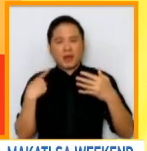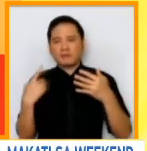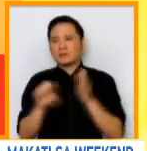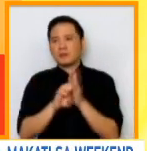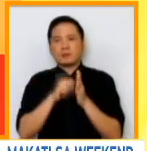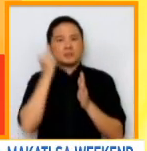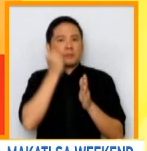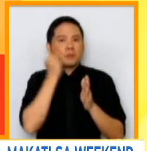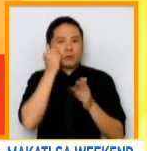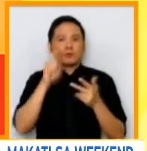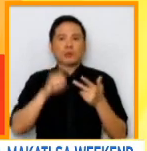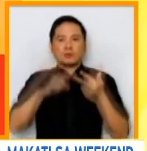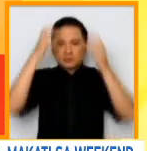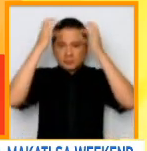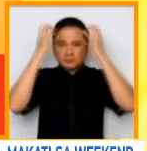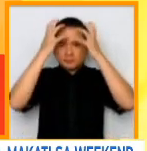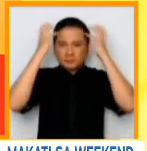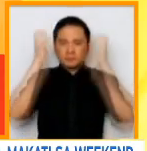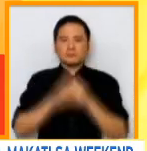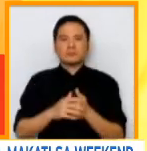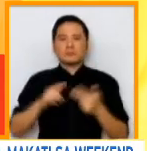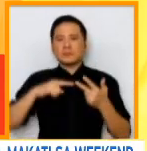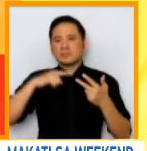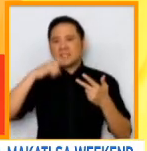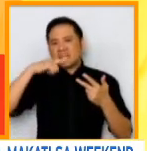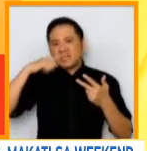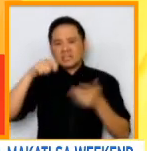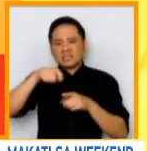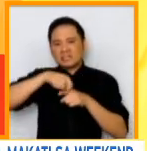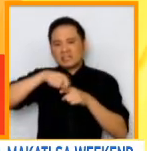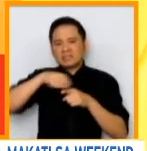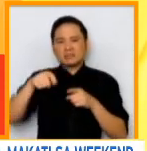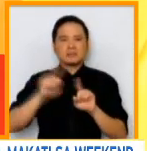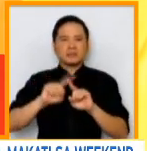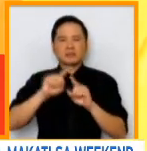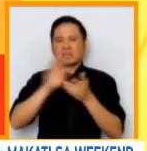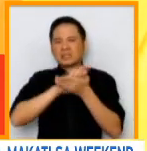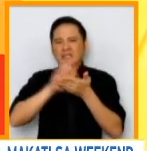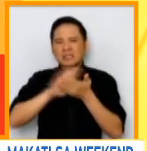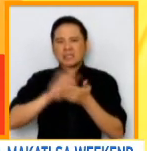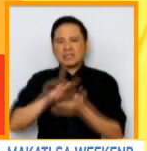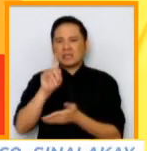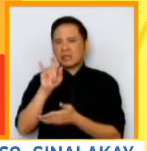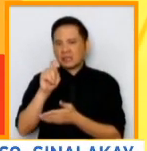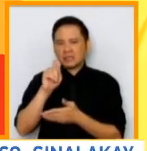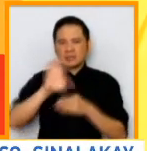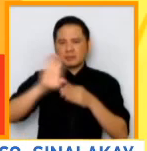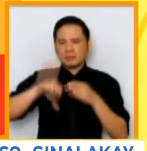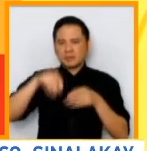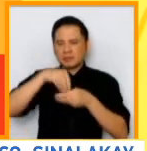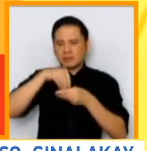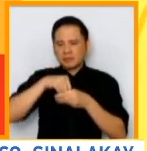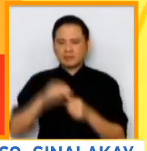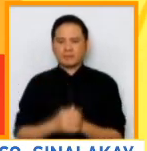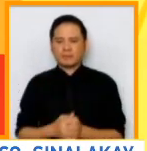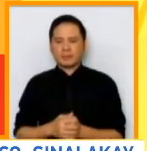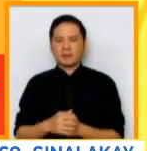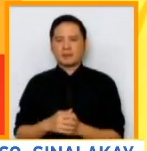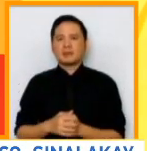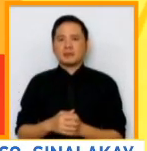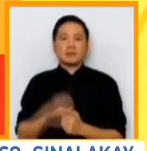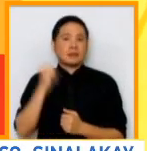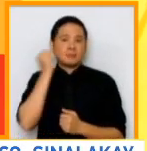merong shampoo, may toothpaste, may toothbrush, yung hygiene kit na kumpleto. Ngayon, yung sanitary napkin